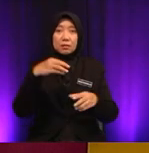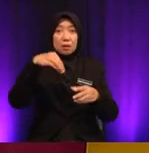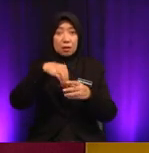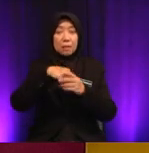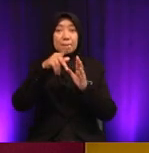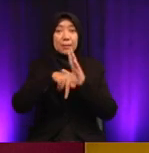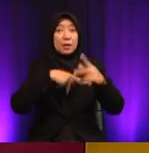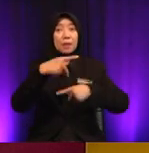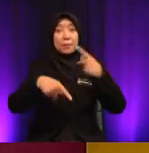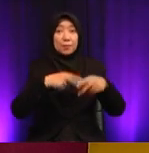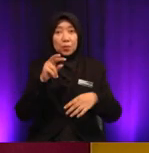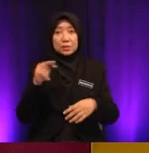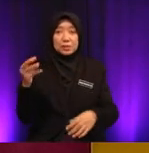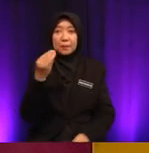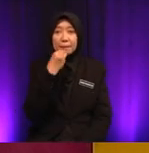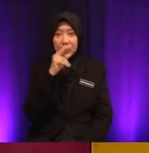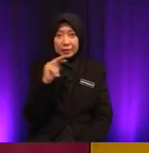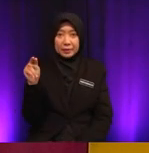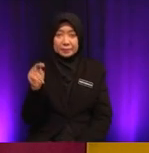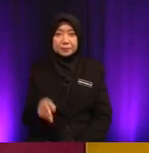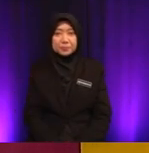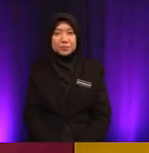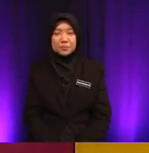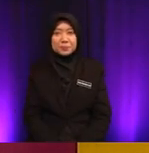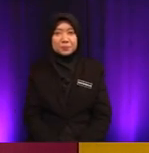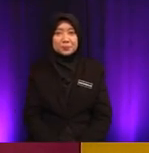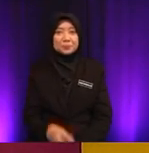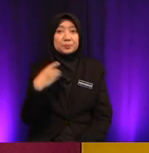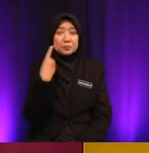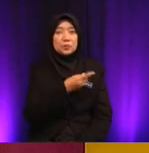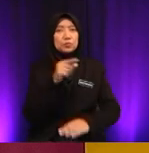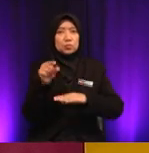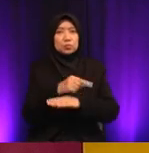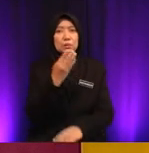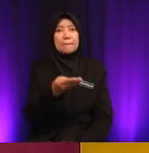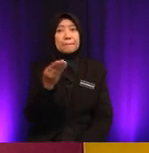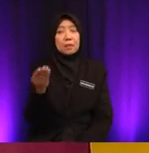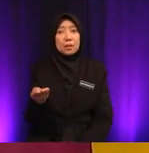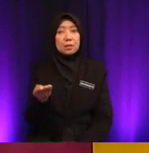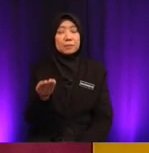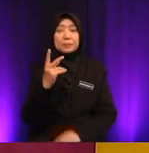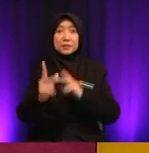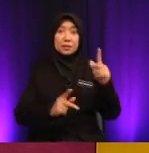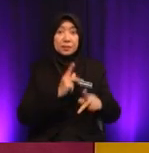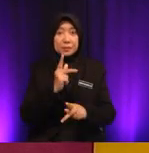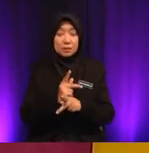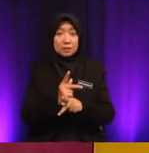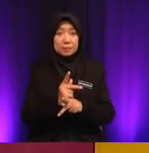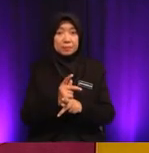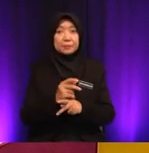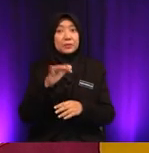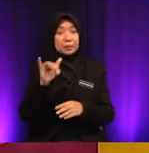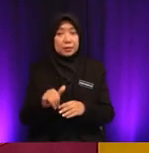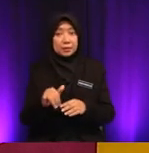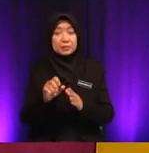pemrosesan makanan sebenarnya kita gunakan bahan kimia atau Akmal ada bahan kimia yang semula jadi ada bahan kimia yang